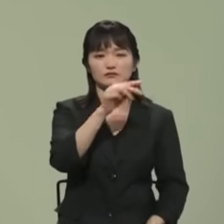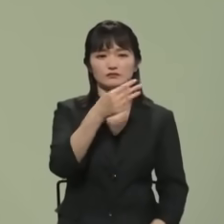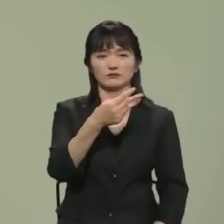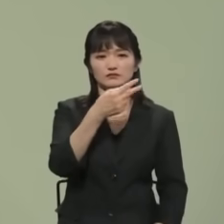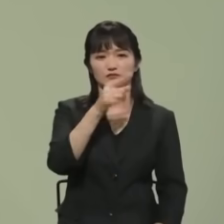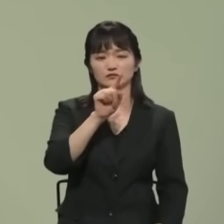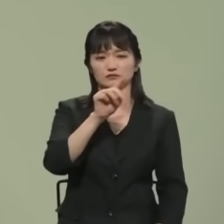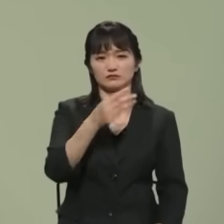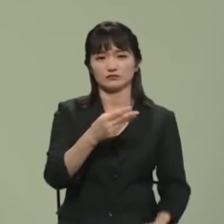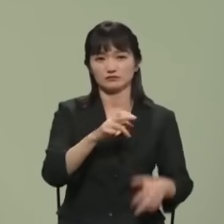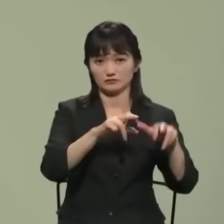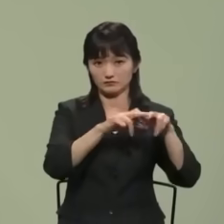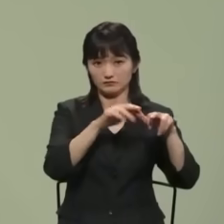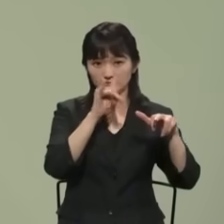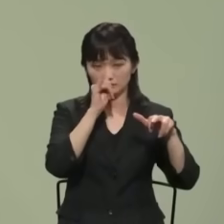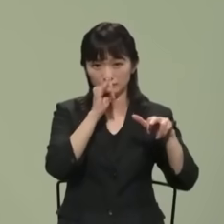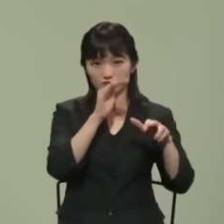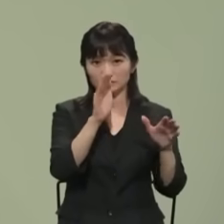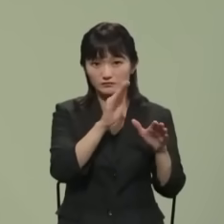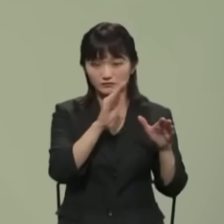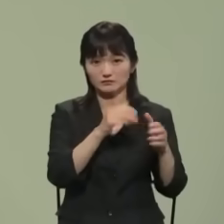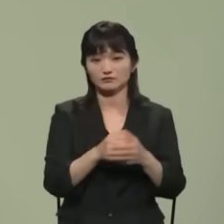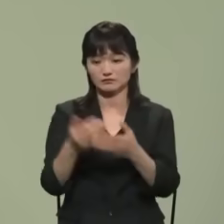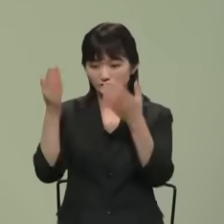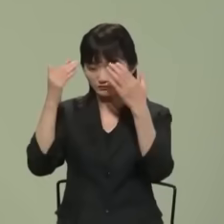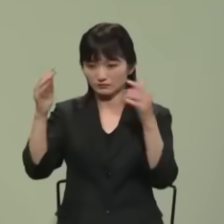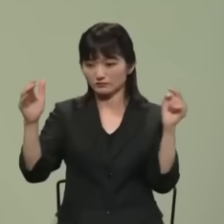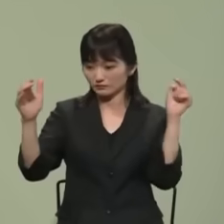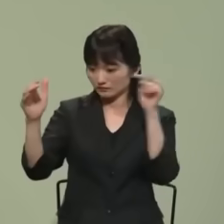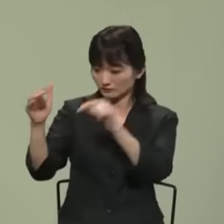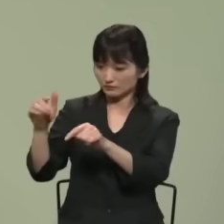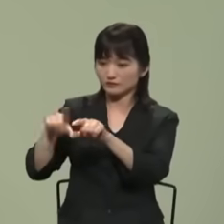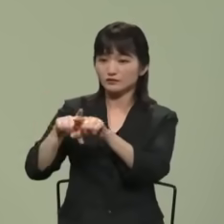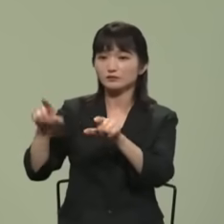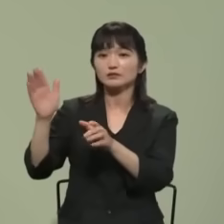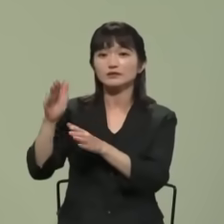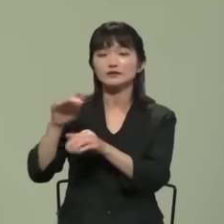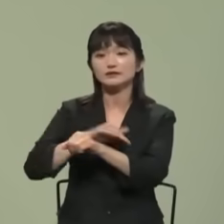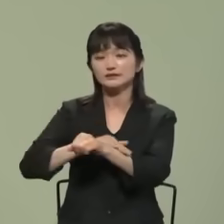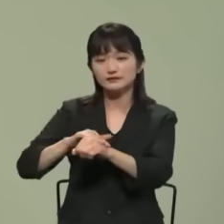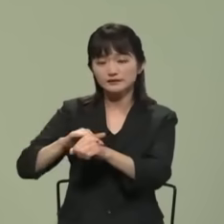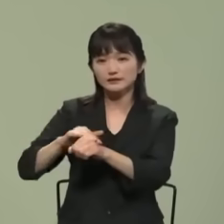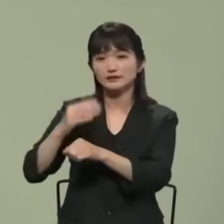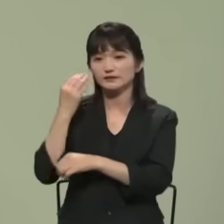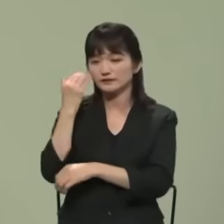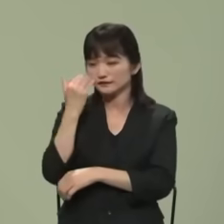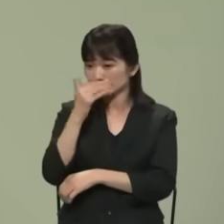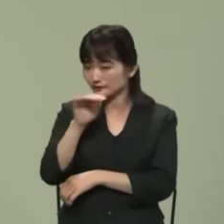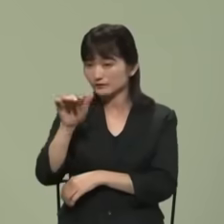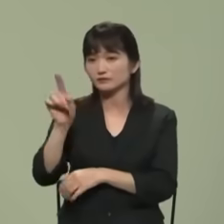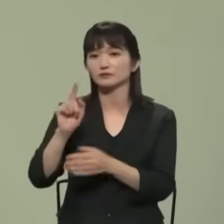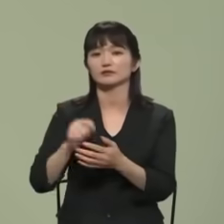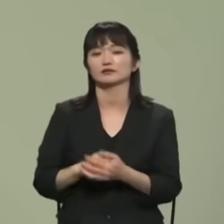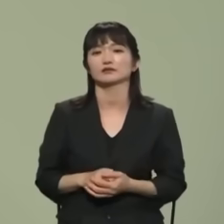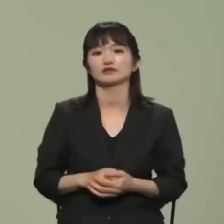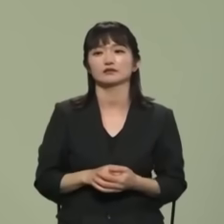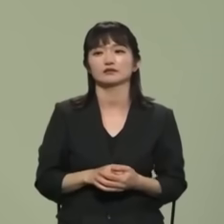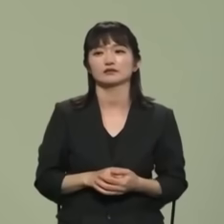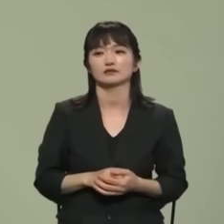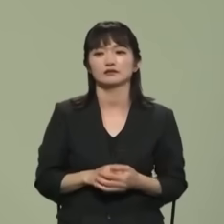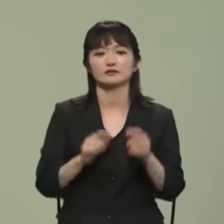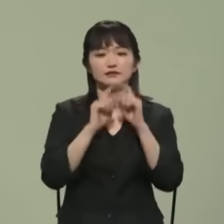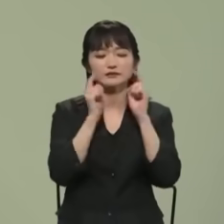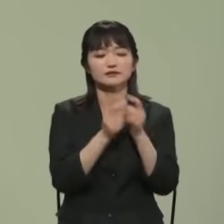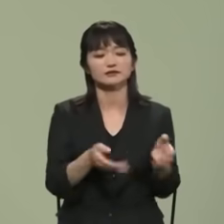아이들이 학교에 가서 일반인 아이들이랑 적응을 잘 하기 위해서는 사전에 전문적인 훈련이나 교육이